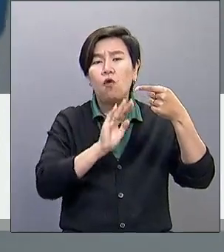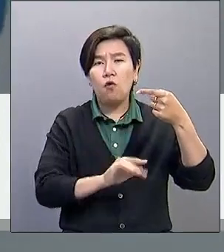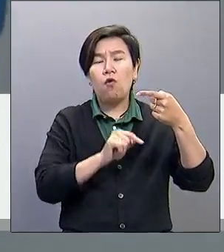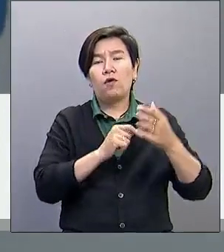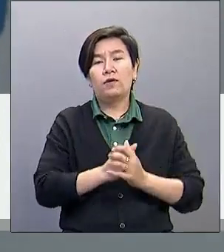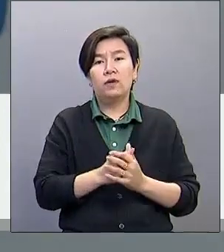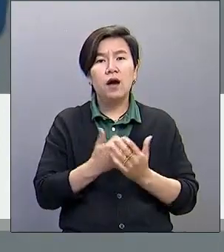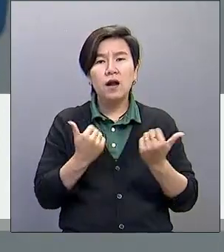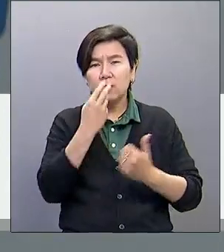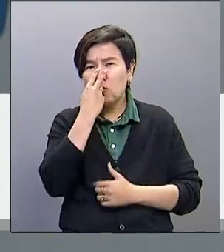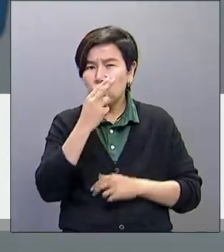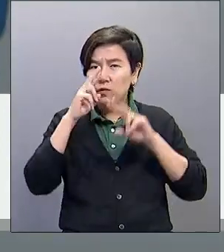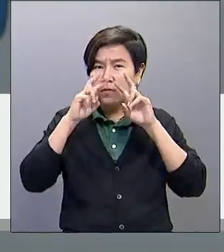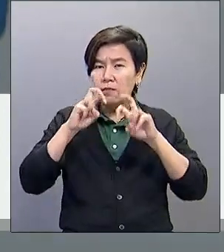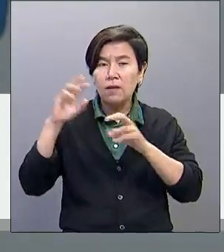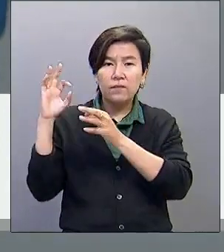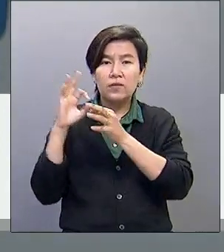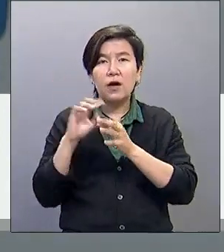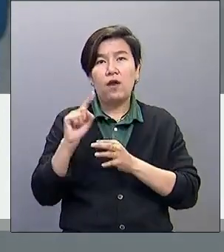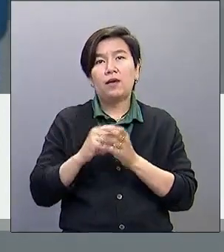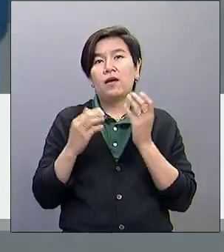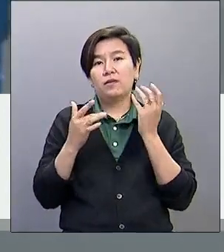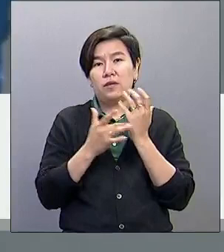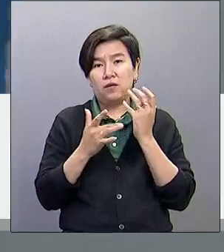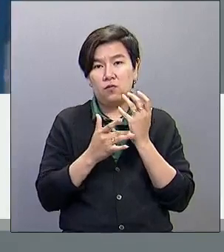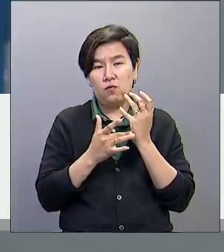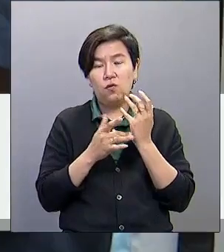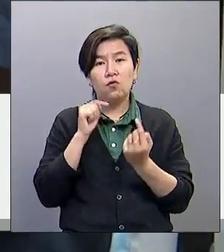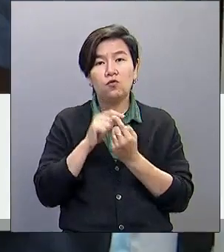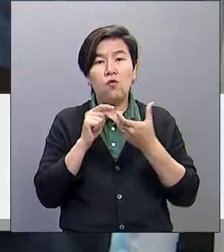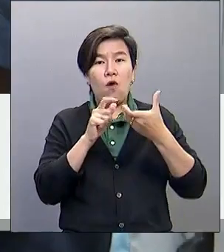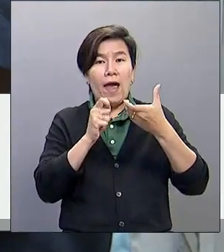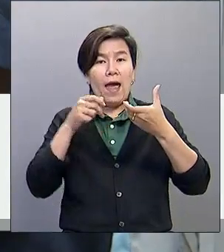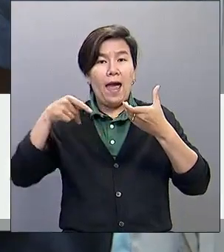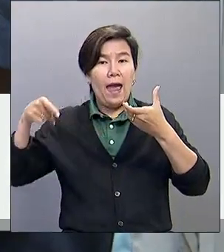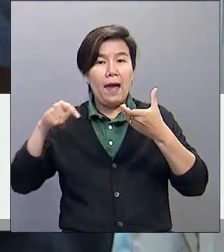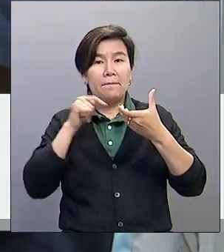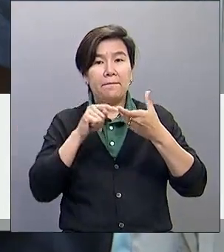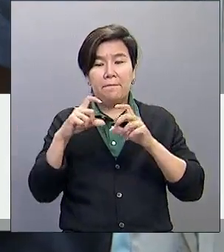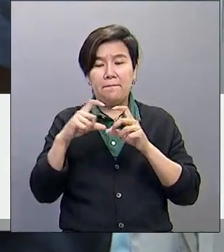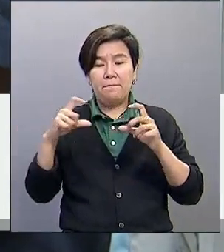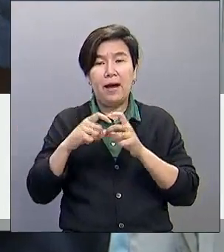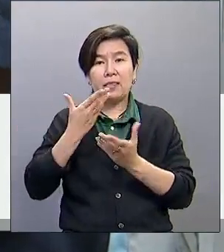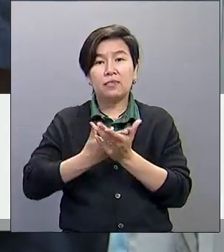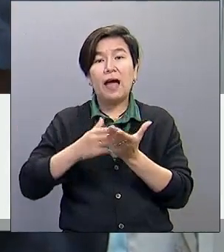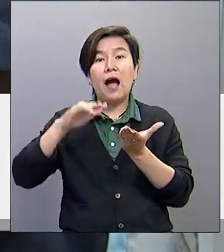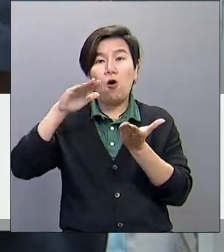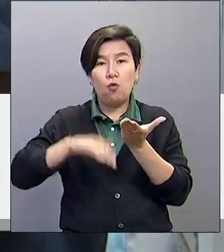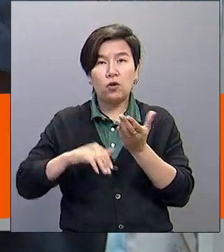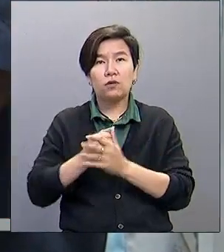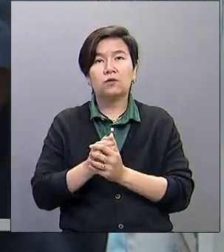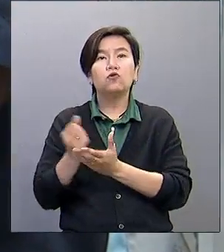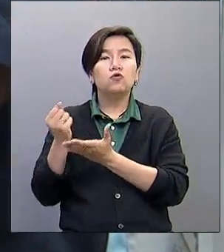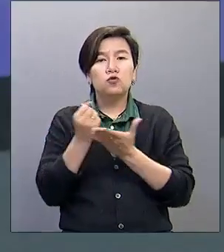ความเป็นไปได้ในการนำเอาเทคโนโลยีเช่นแอปพลิเคชันหรือบัตรส่วนลดมาใช้ในการอุดหนุน